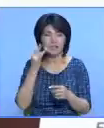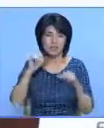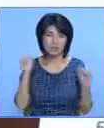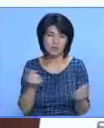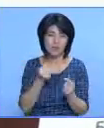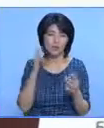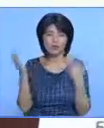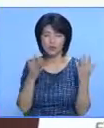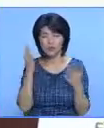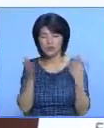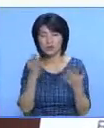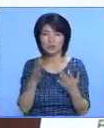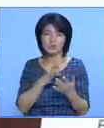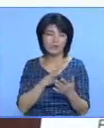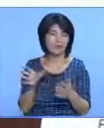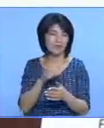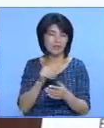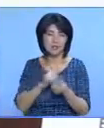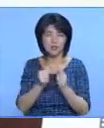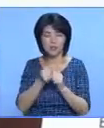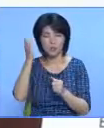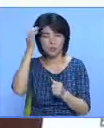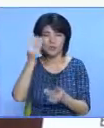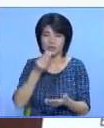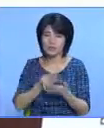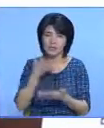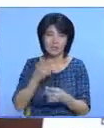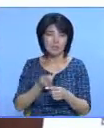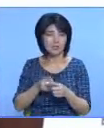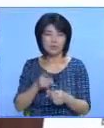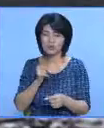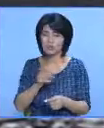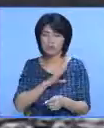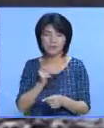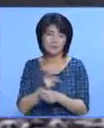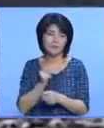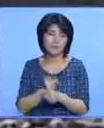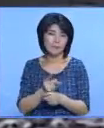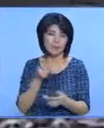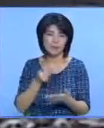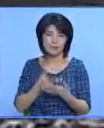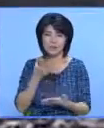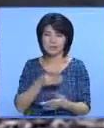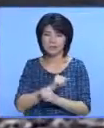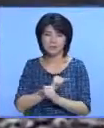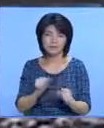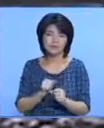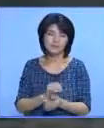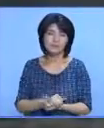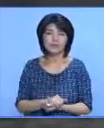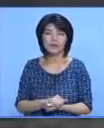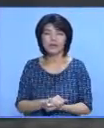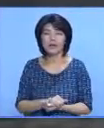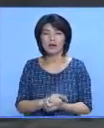айтып келемін. Біздің жақтың қысының қандай екенін білесіздер. Сондықтан бағаны жіті бақылауда ұстаңыздар. Сала мамандары өңірде әзірге көмір тапшылығын жоқ